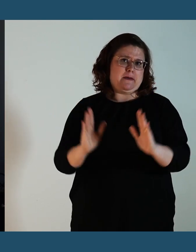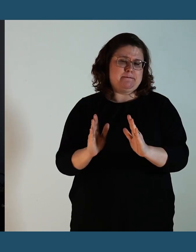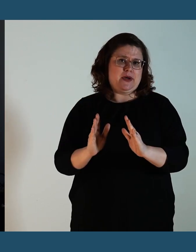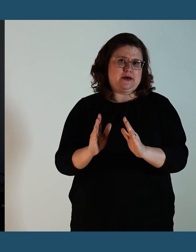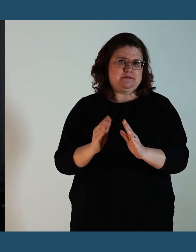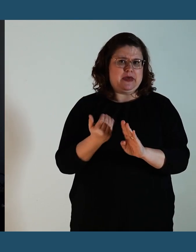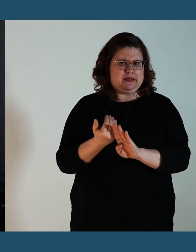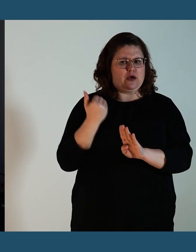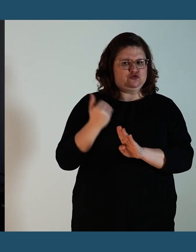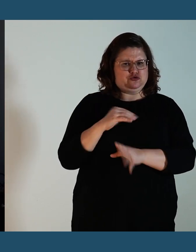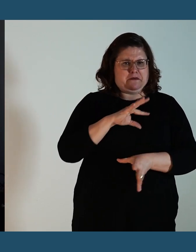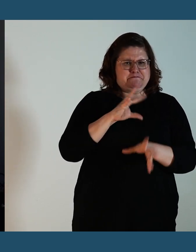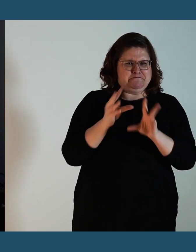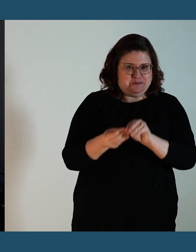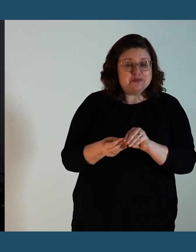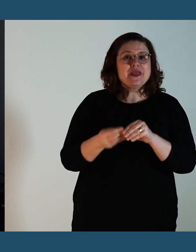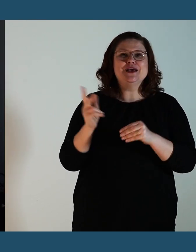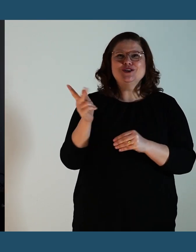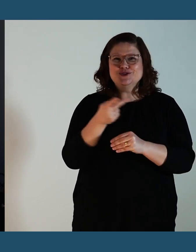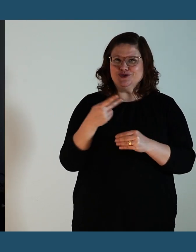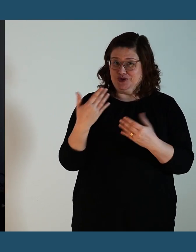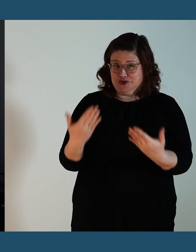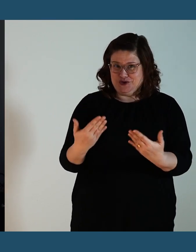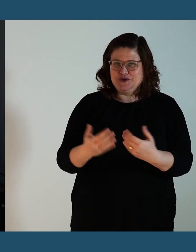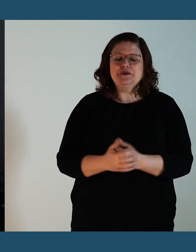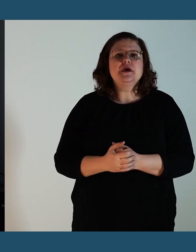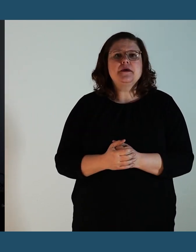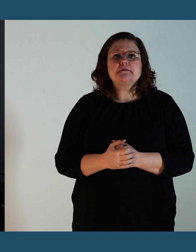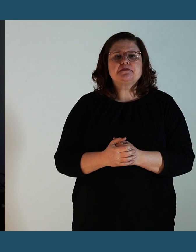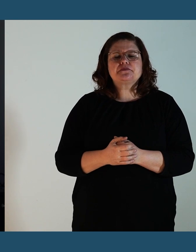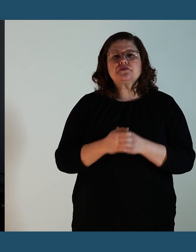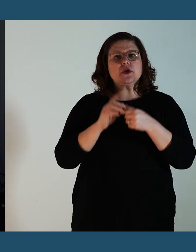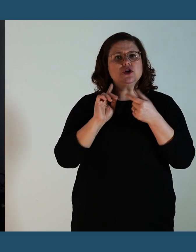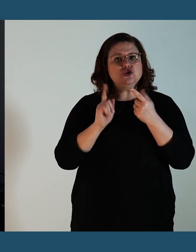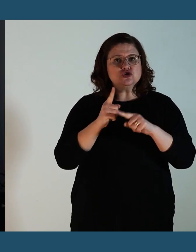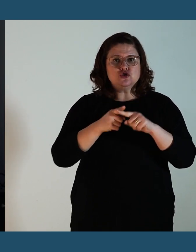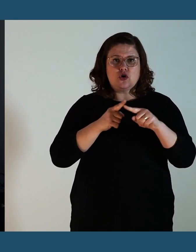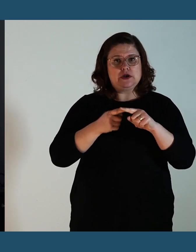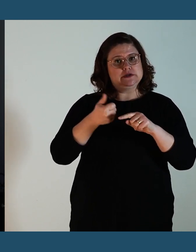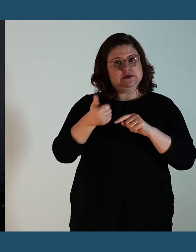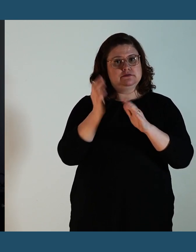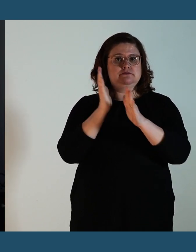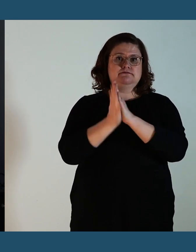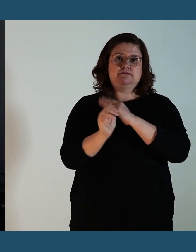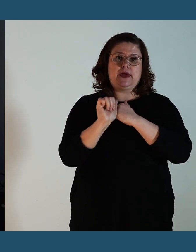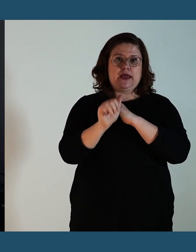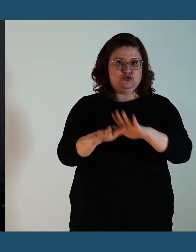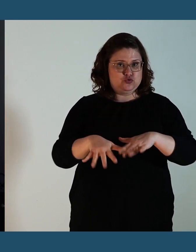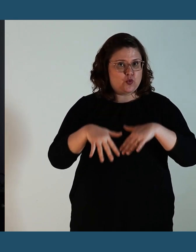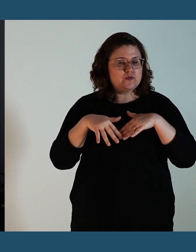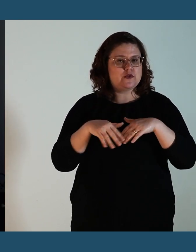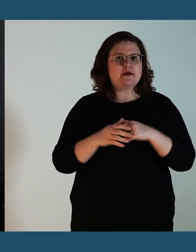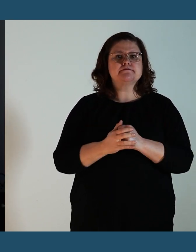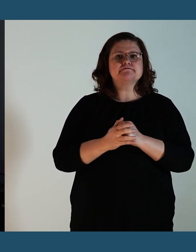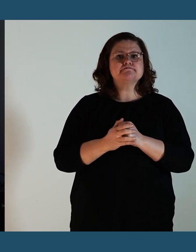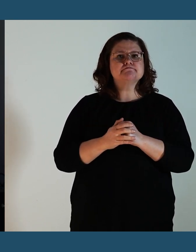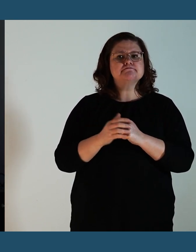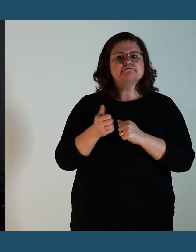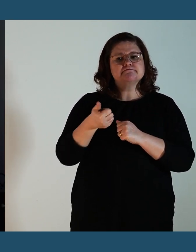oli tämä taustotus ja nyt tulee kysymys. Niin jos tulisit valituksi eduskuntaan, niin mitä sinä